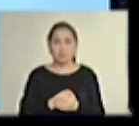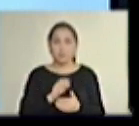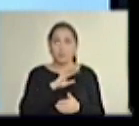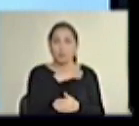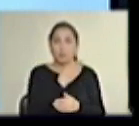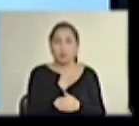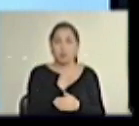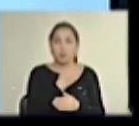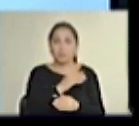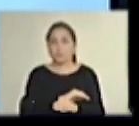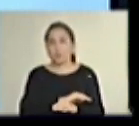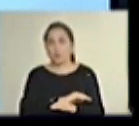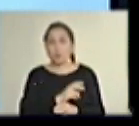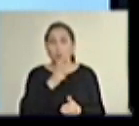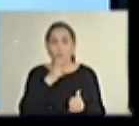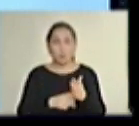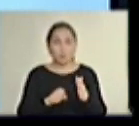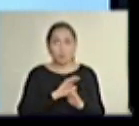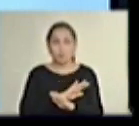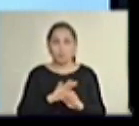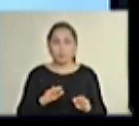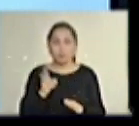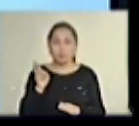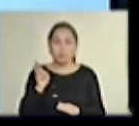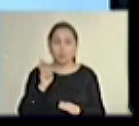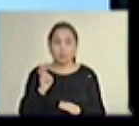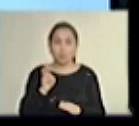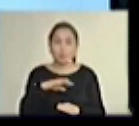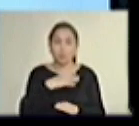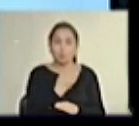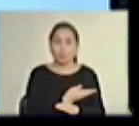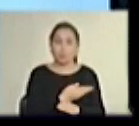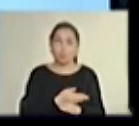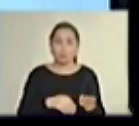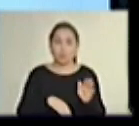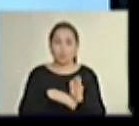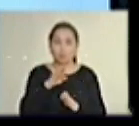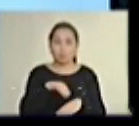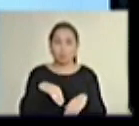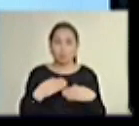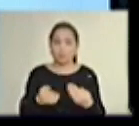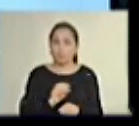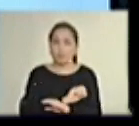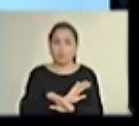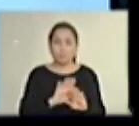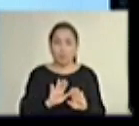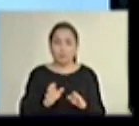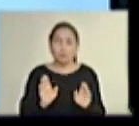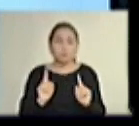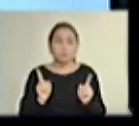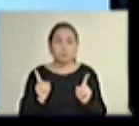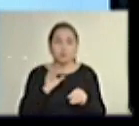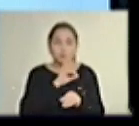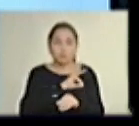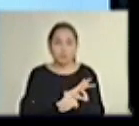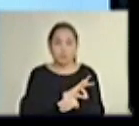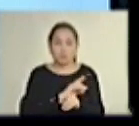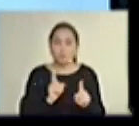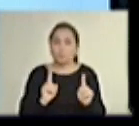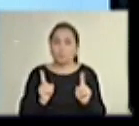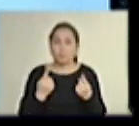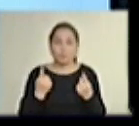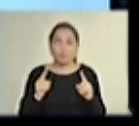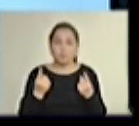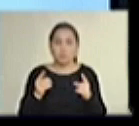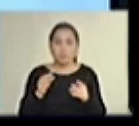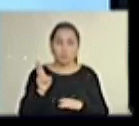Ko'chmas blok kuchdan yutuq bermaydi. Xo'sh, unda ko'chmas blokdan nima uchun foydalaniladi? Unda bizga nima uchun